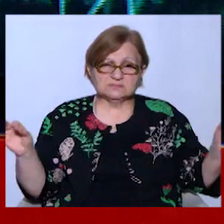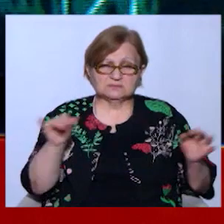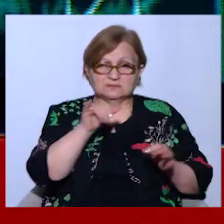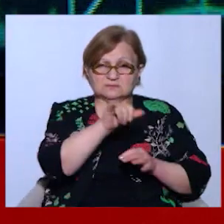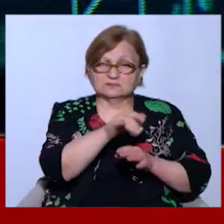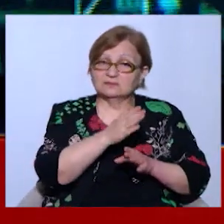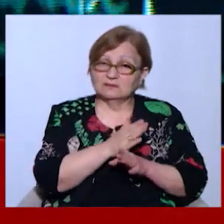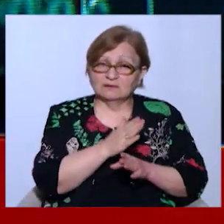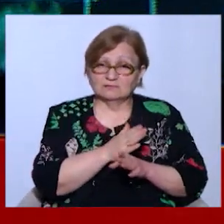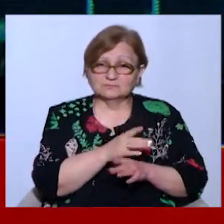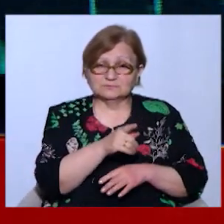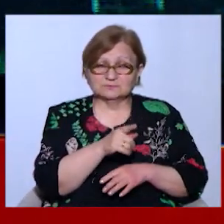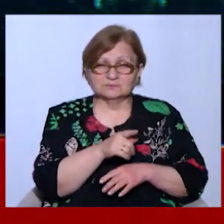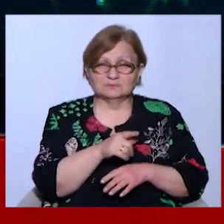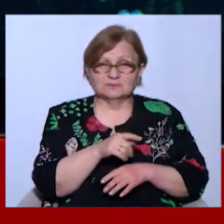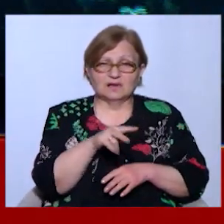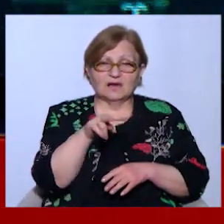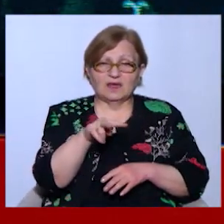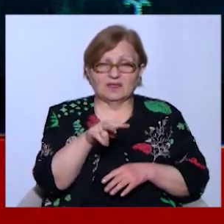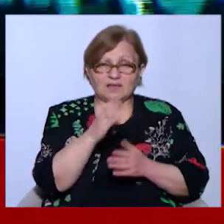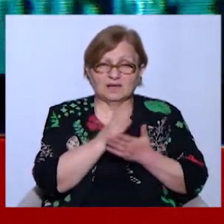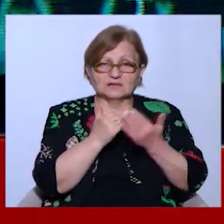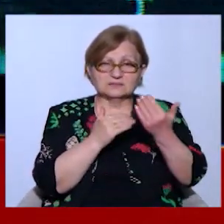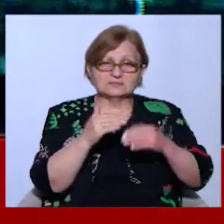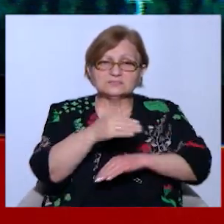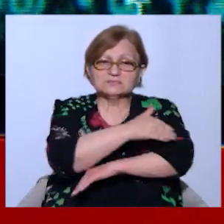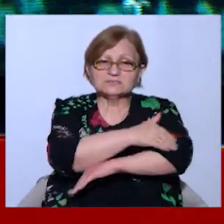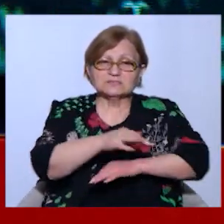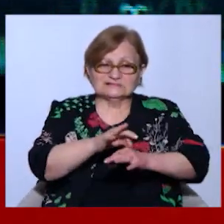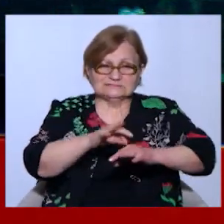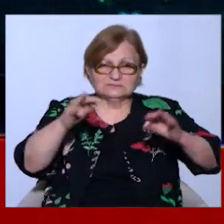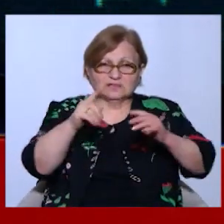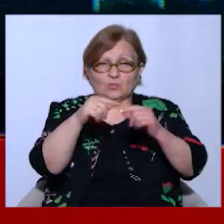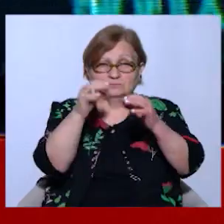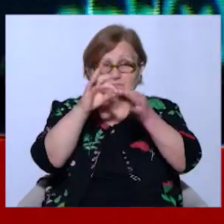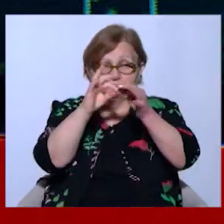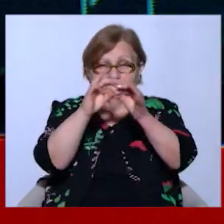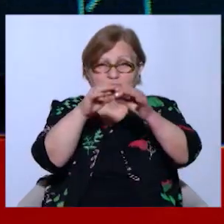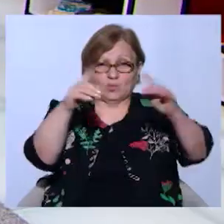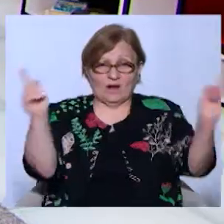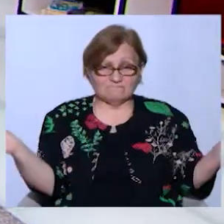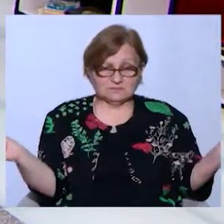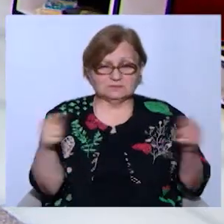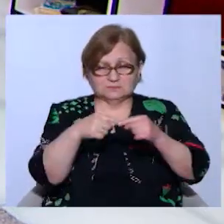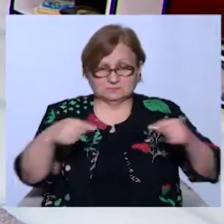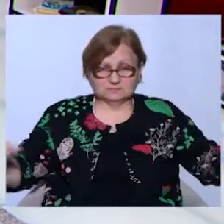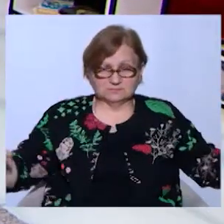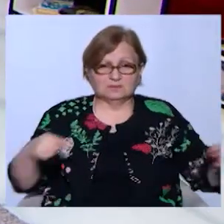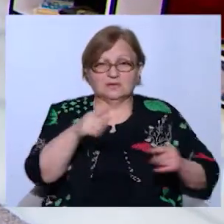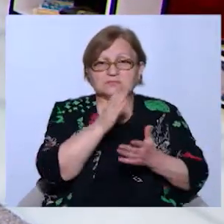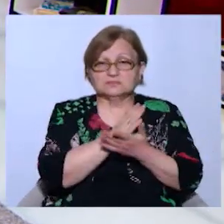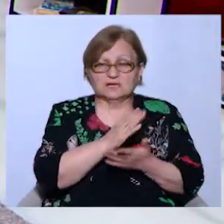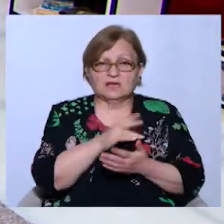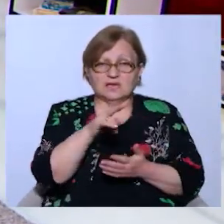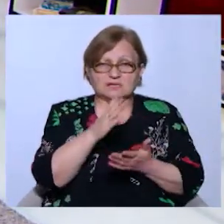L, ასე აღნიშნავთ ხოლმე, არის 2 პი გამრავლებული R-ზე.